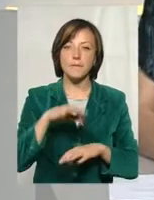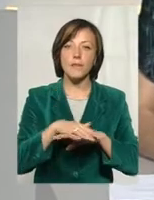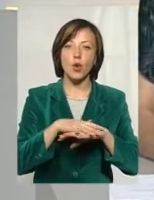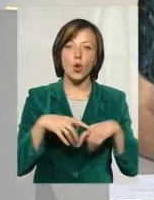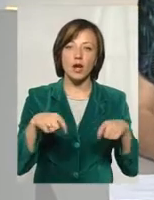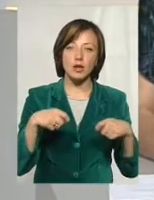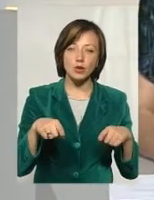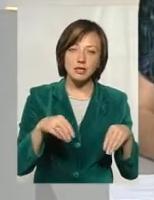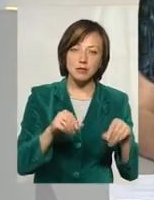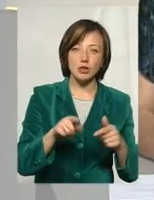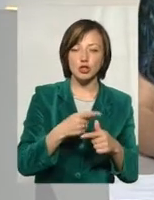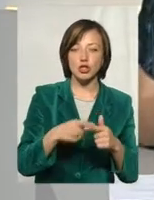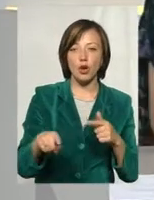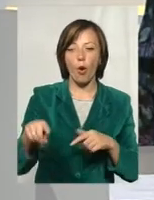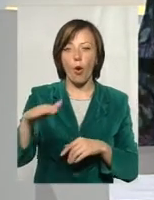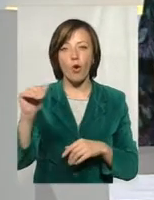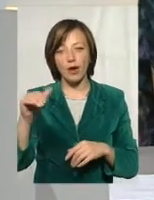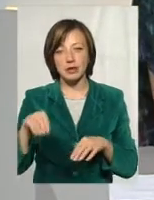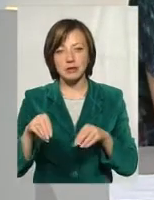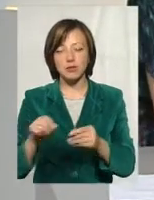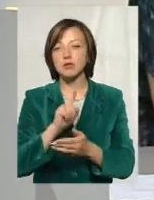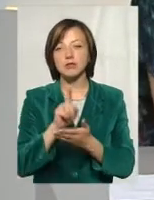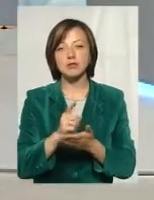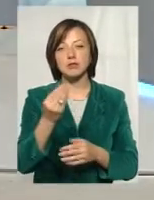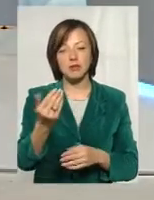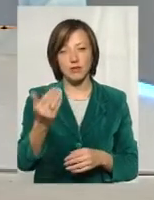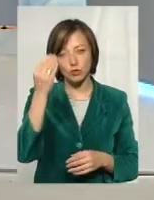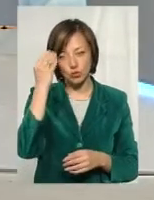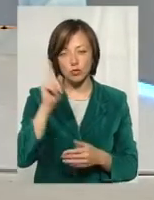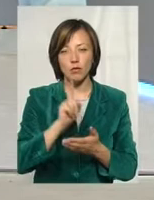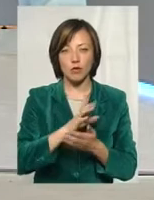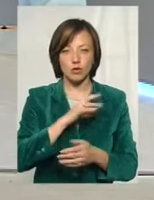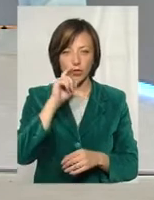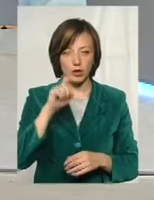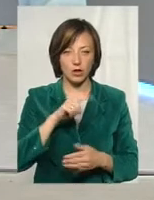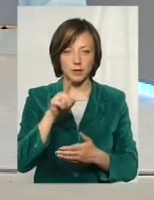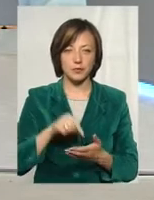ринок оренди землі? Що мало би бути в Україні, на ваше переконання, на представників вашого громадянства?